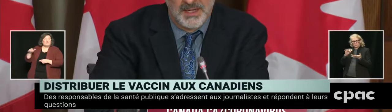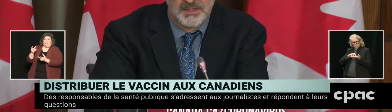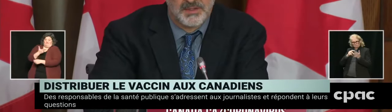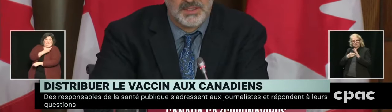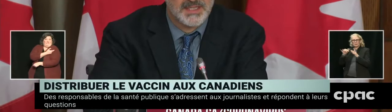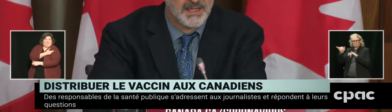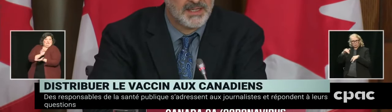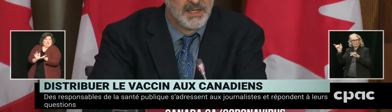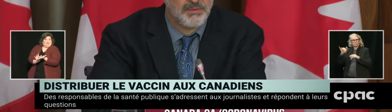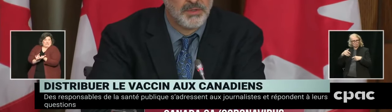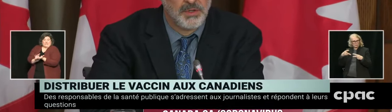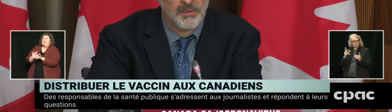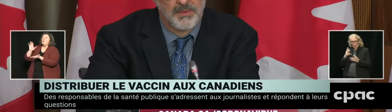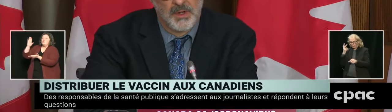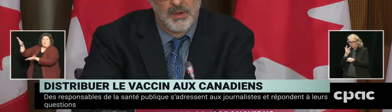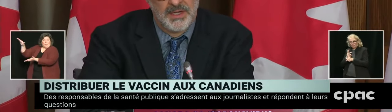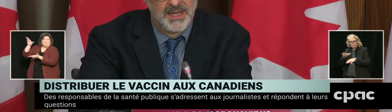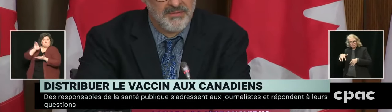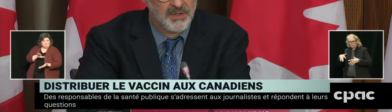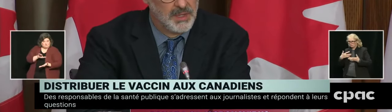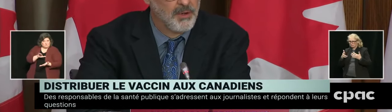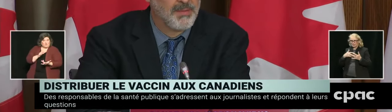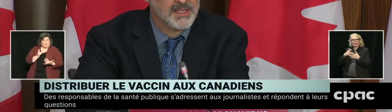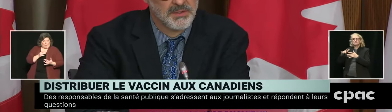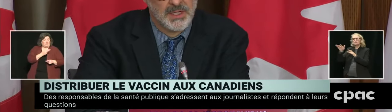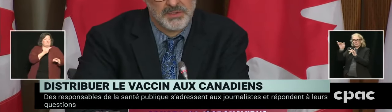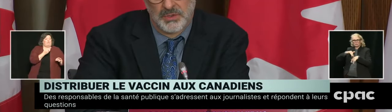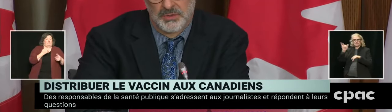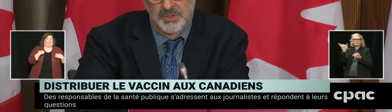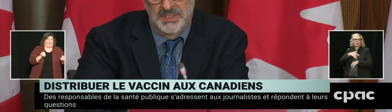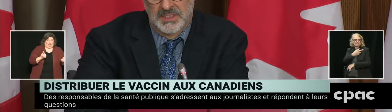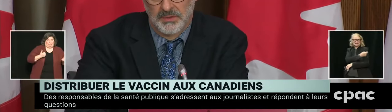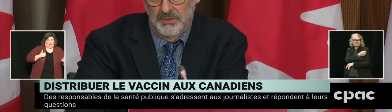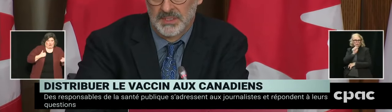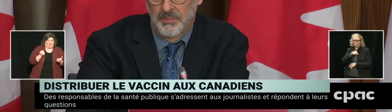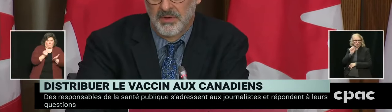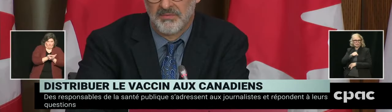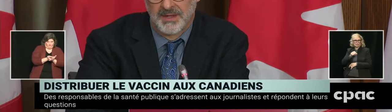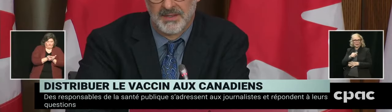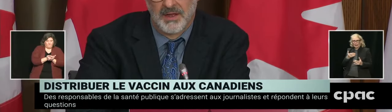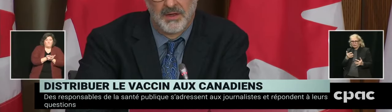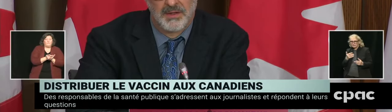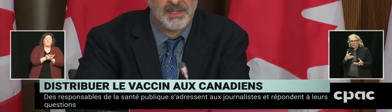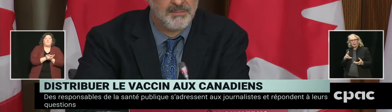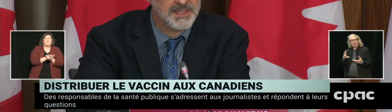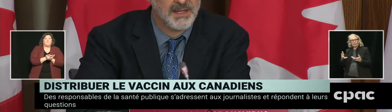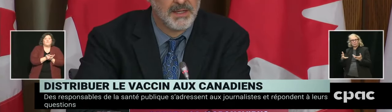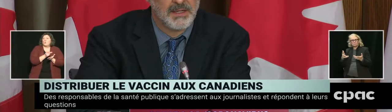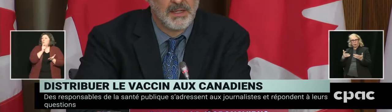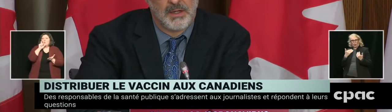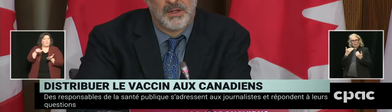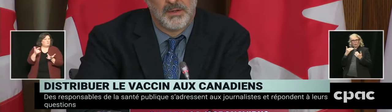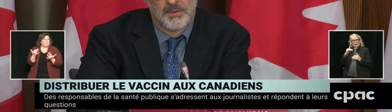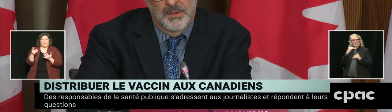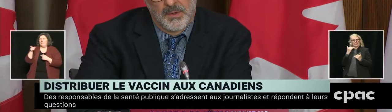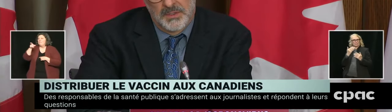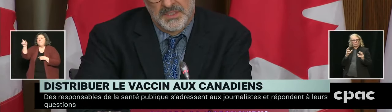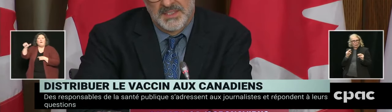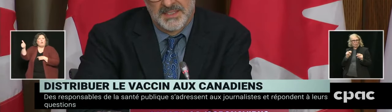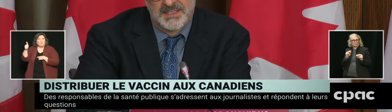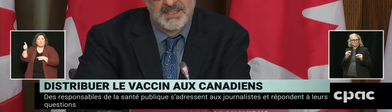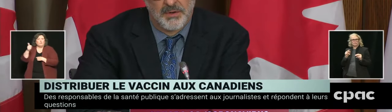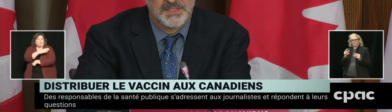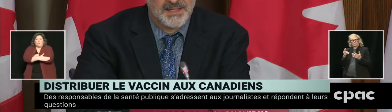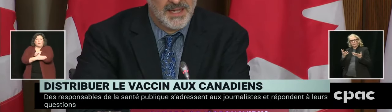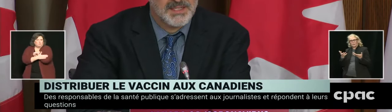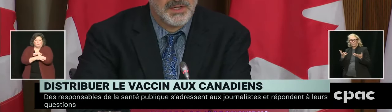au Canada sans qu'il y ait un lien avec une approbation dans une autre juridiction. Donc, ce n'est pas un facteur limitant.